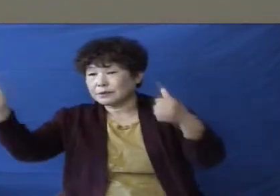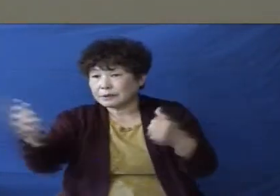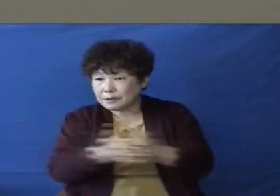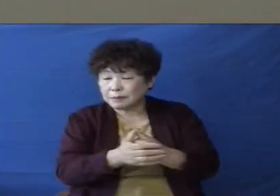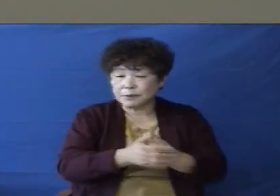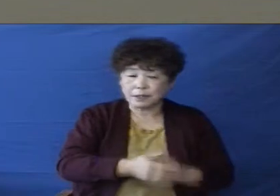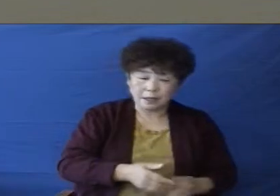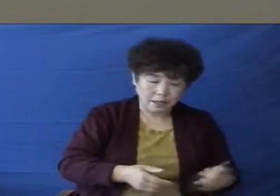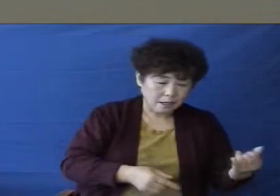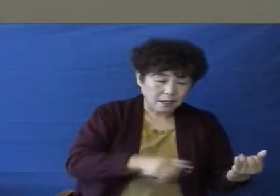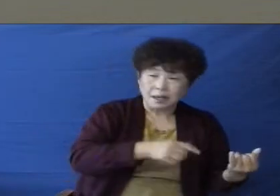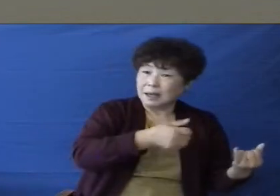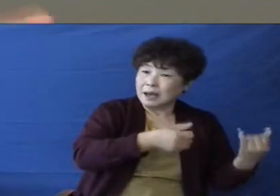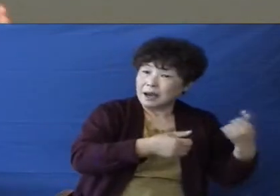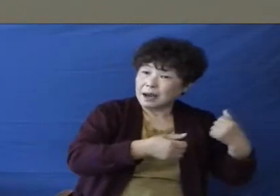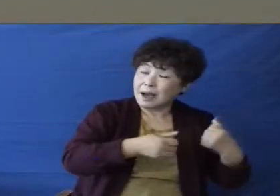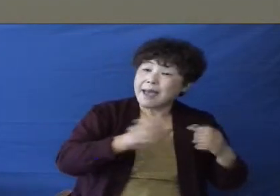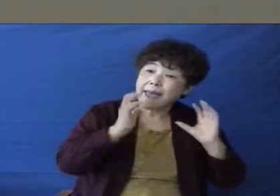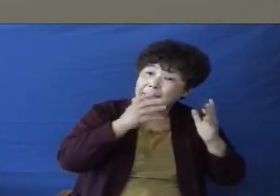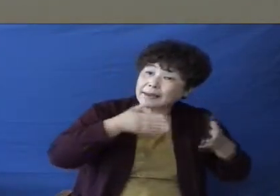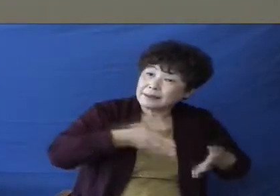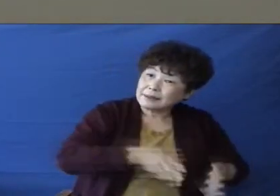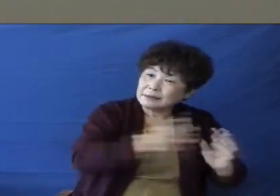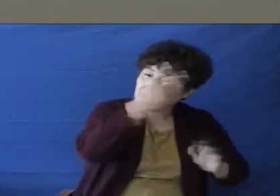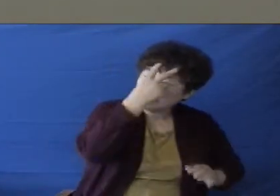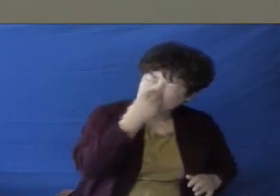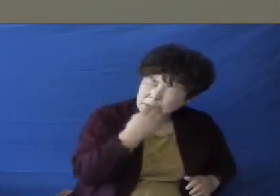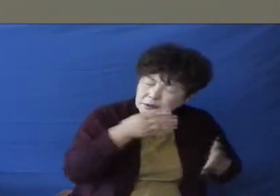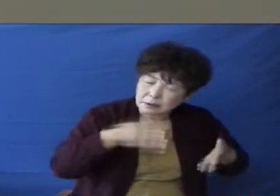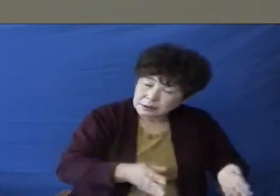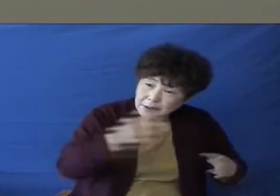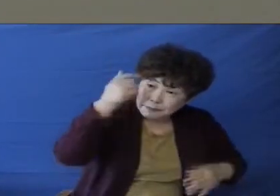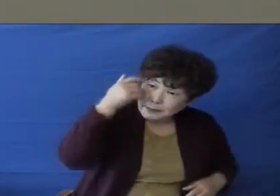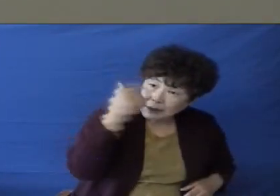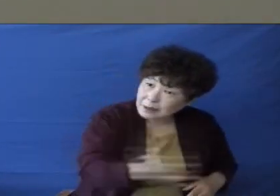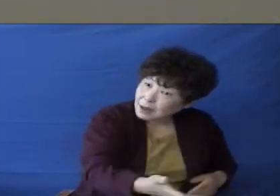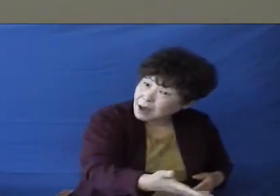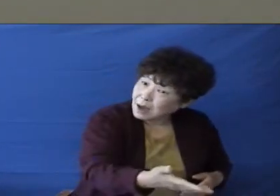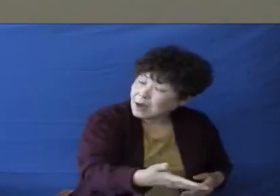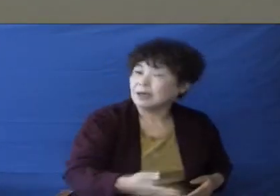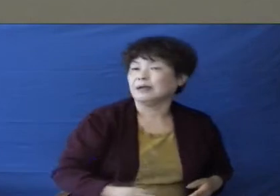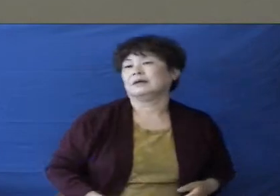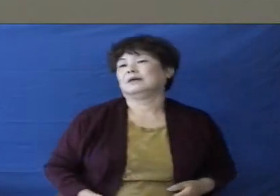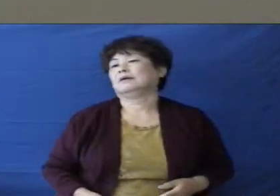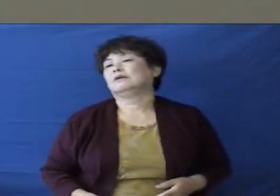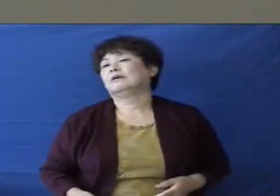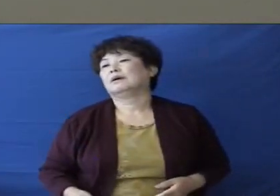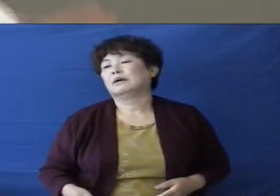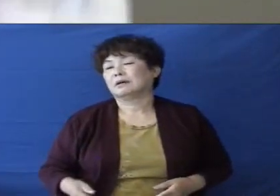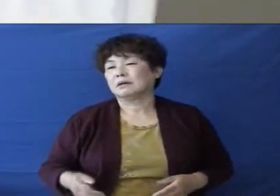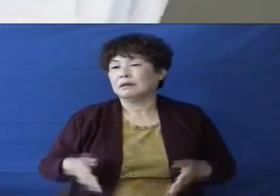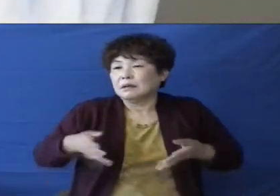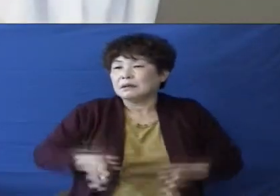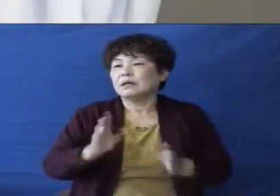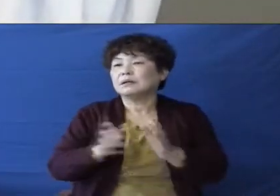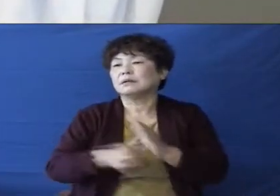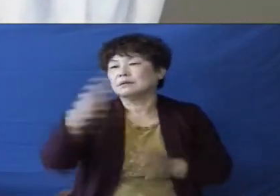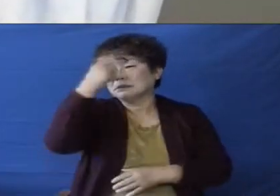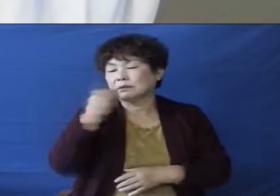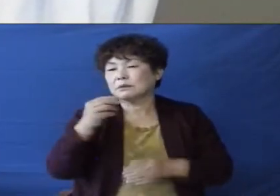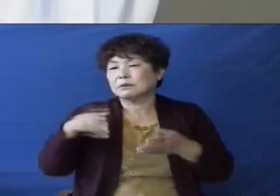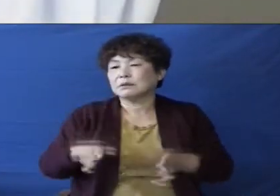거 예 를 들으면서 그런 일 없다 라고 분명히 말씀 하셨는데 나면서부터 소경은 누구 죄입니까 그럼 부모 죄입니까